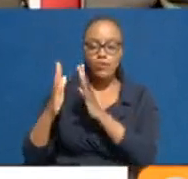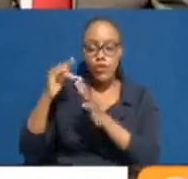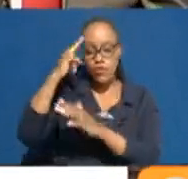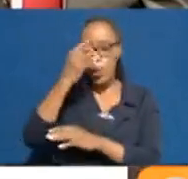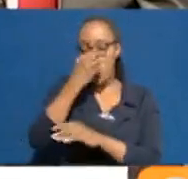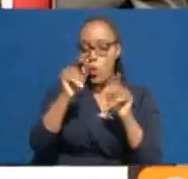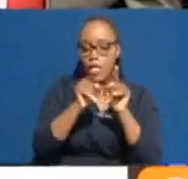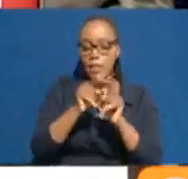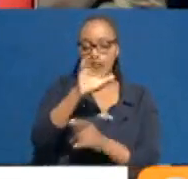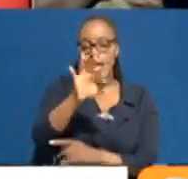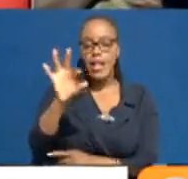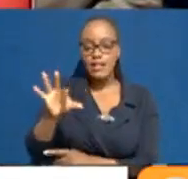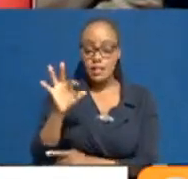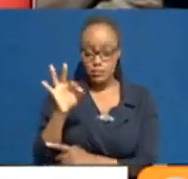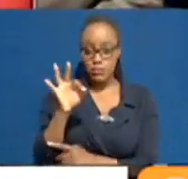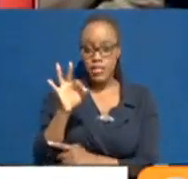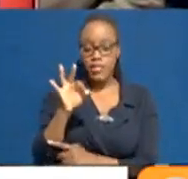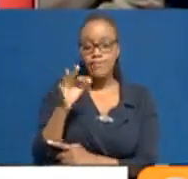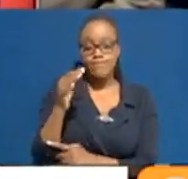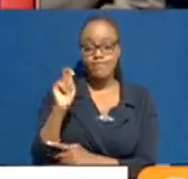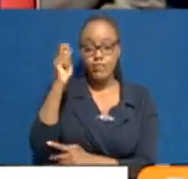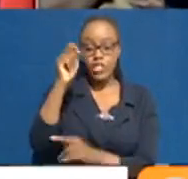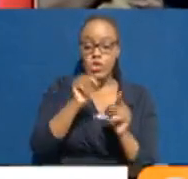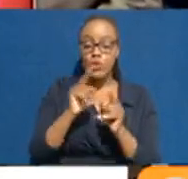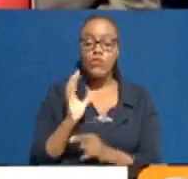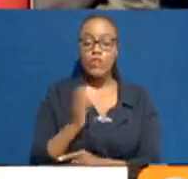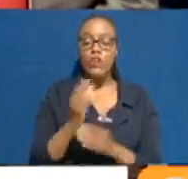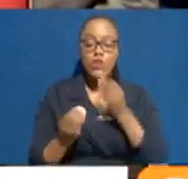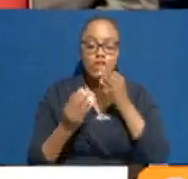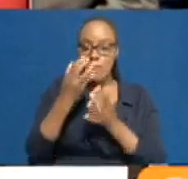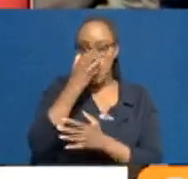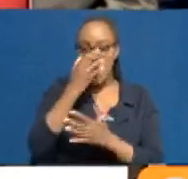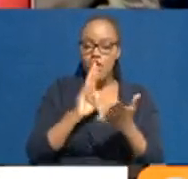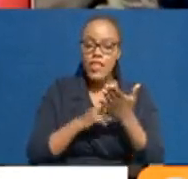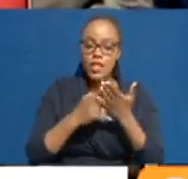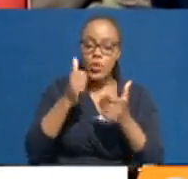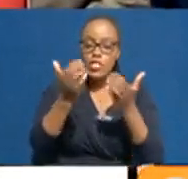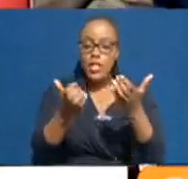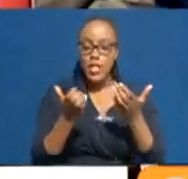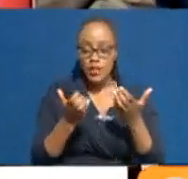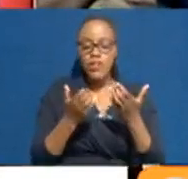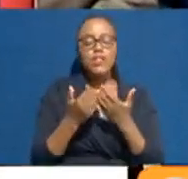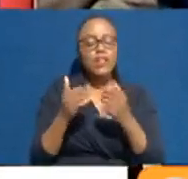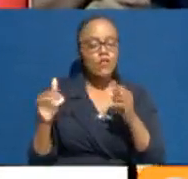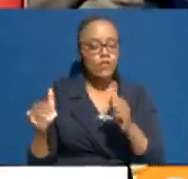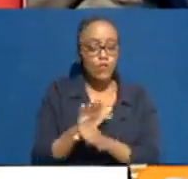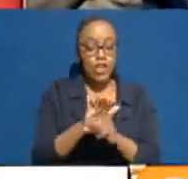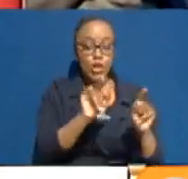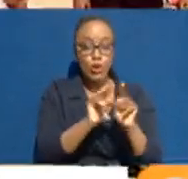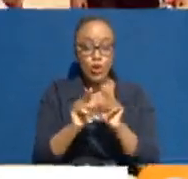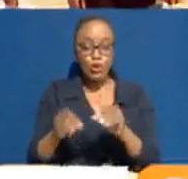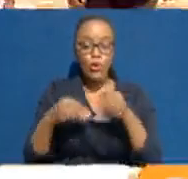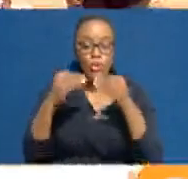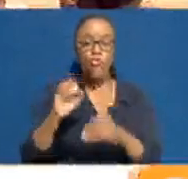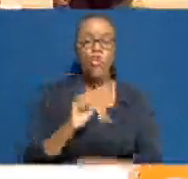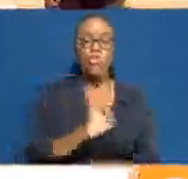kama rais mteule. Pia kamati hiyo inahitajika kumpa Ruto rasilimali anazohitaji kwa hali na mali pamoja na